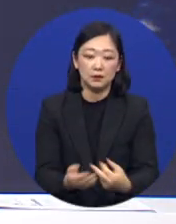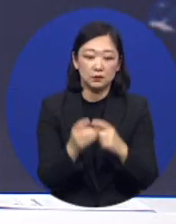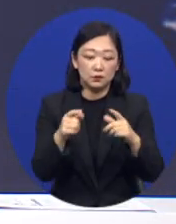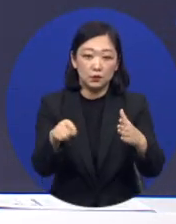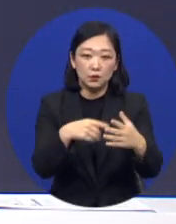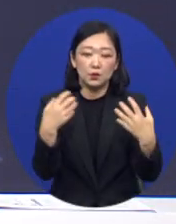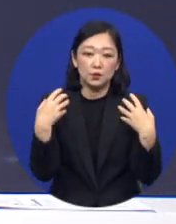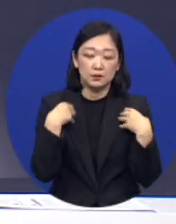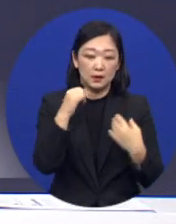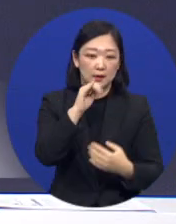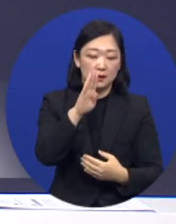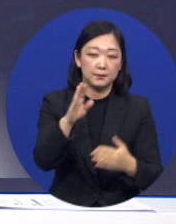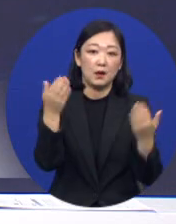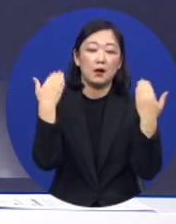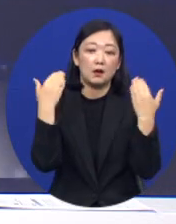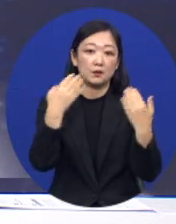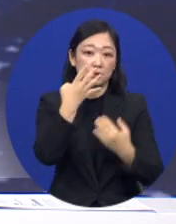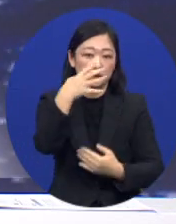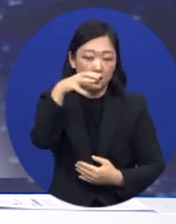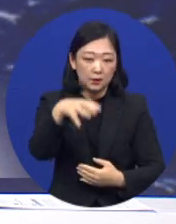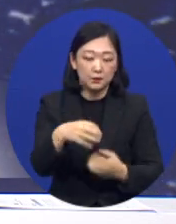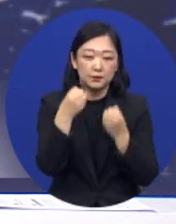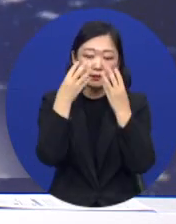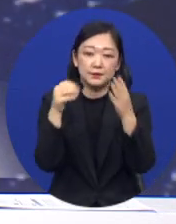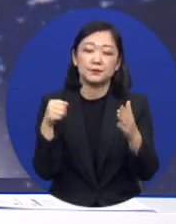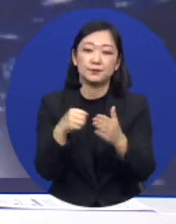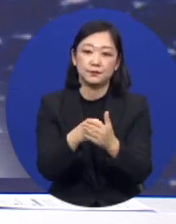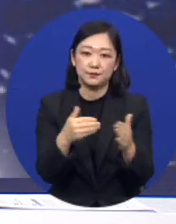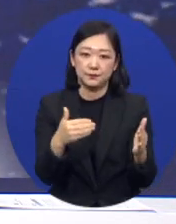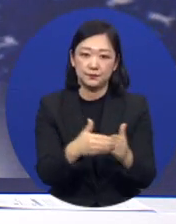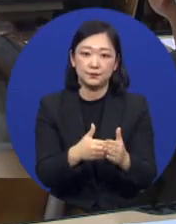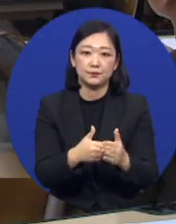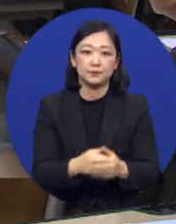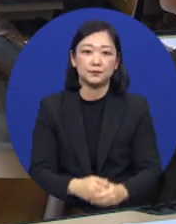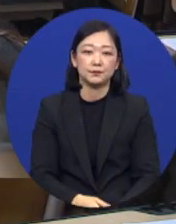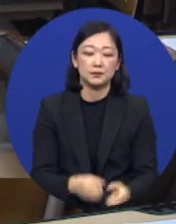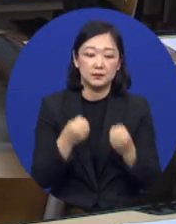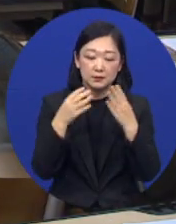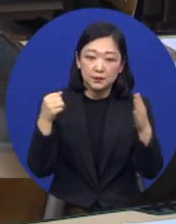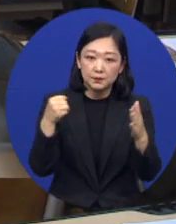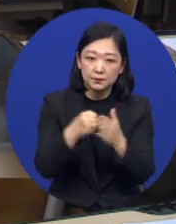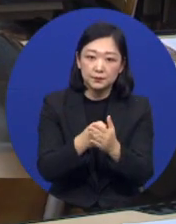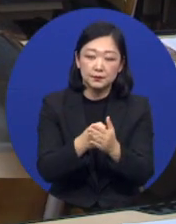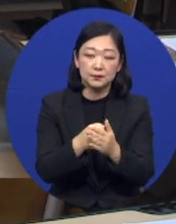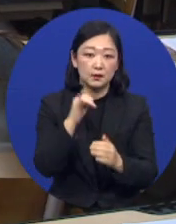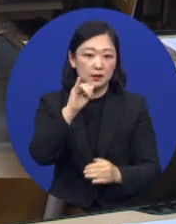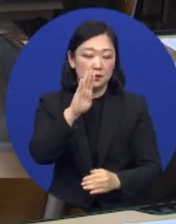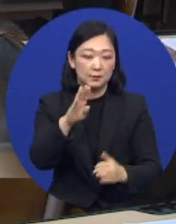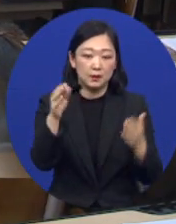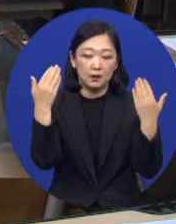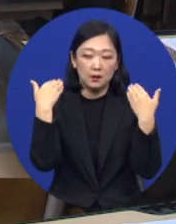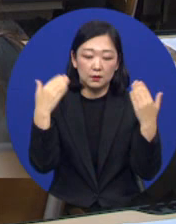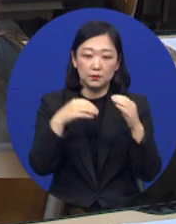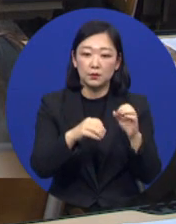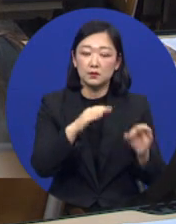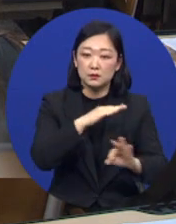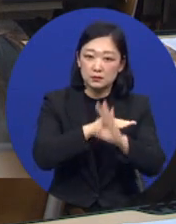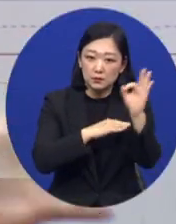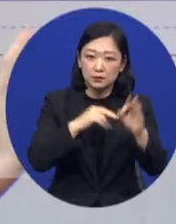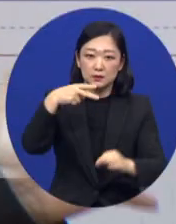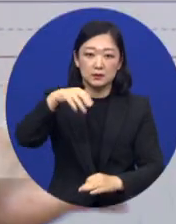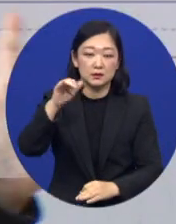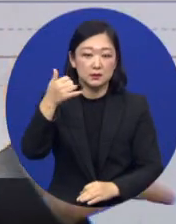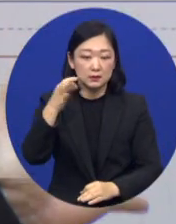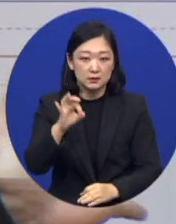제주도교육청은 제주형 IB학교 네 곳을 신규 지정했습니다. 새로 지정된 IB학교는 성산초와